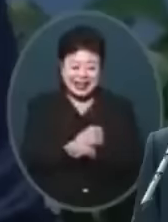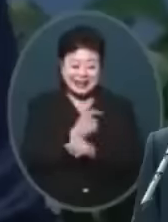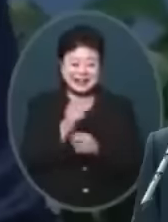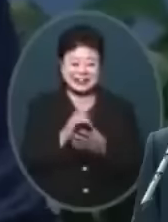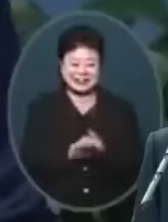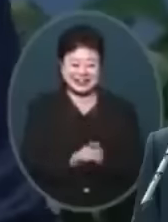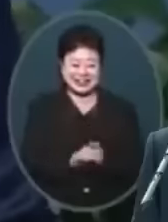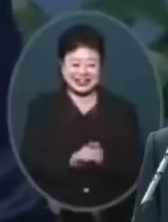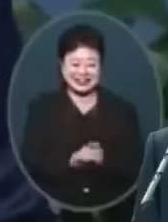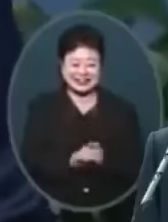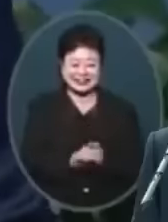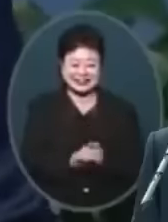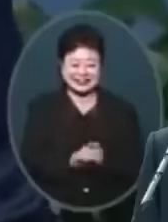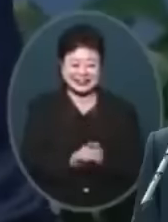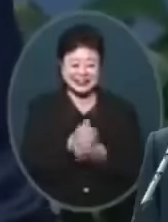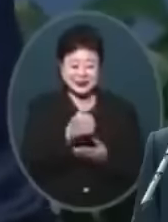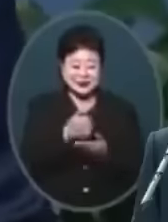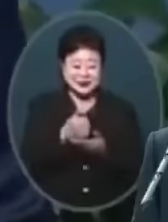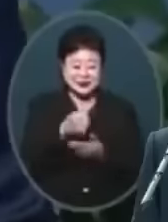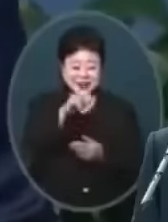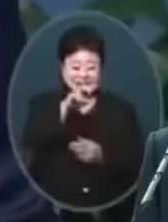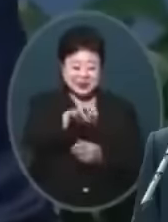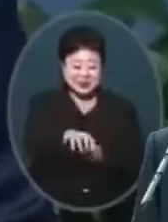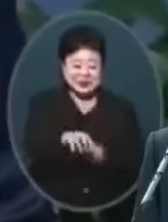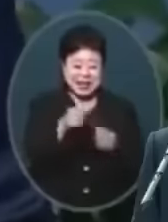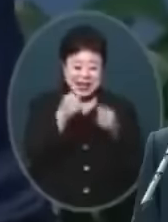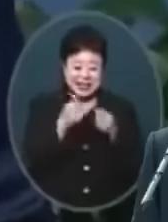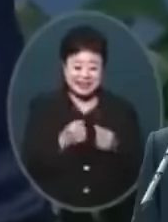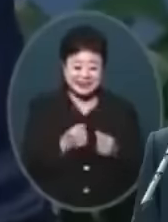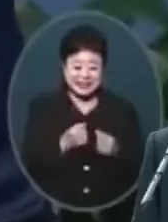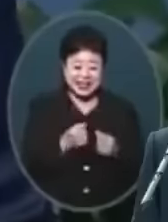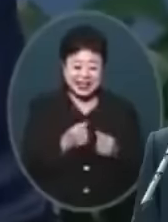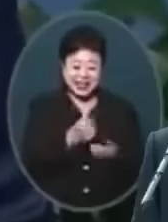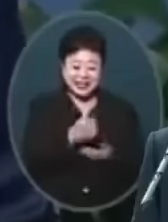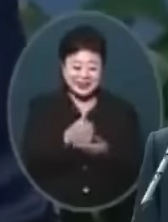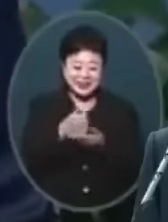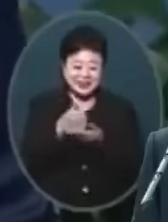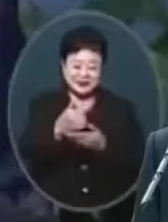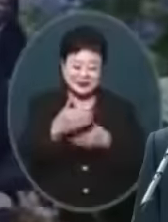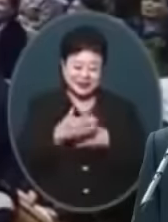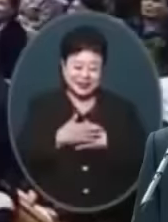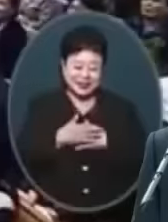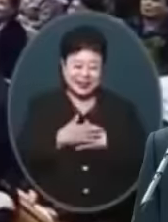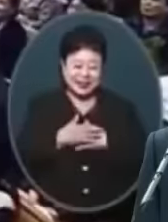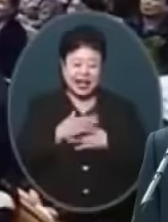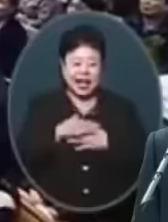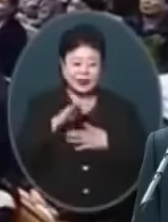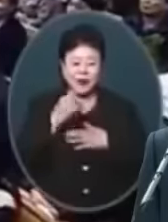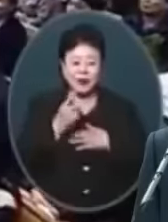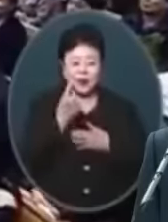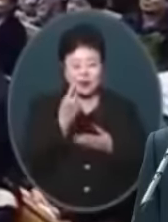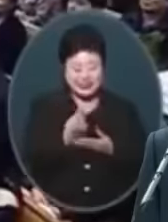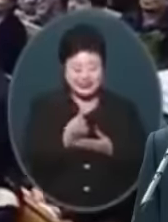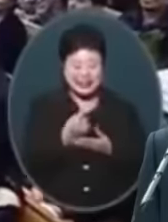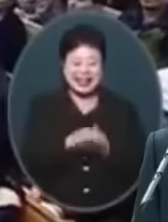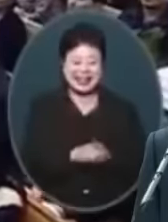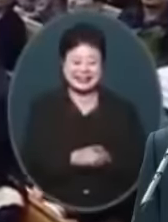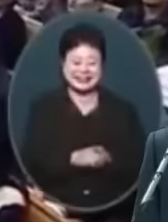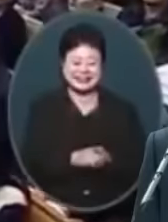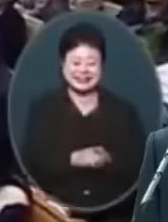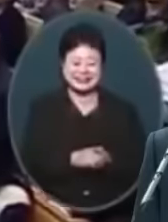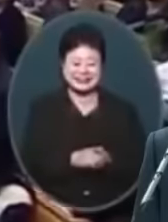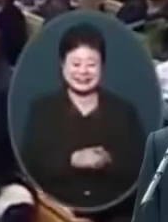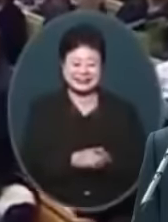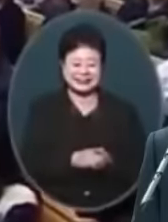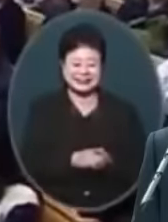있겠지라. 주님 이 자리에 계시니 주님 저도 왔습니다. 그렇게 말씀하십시오.